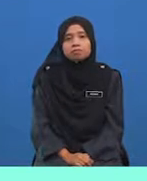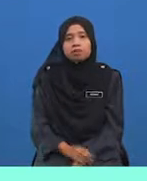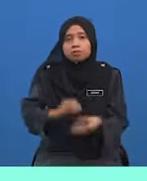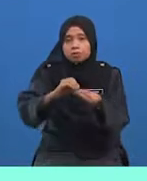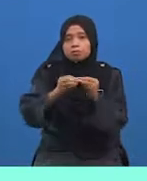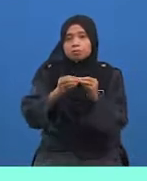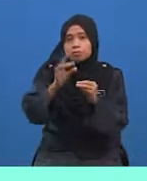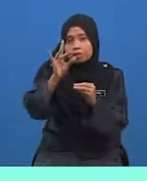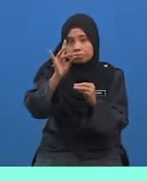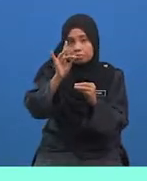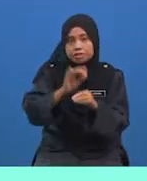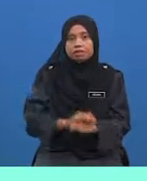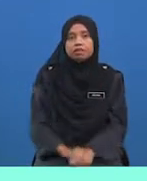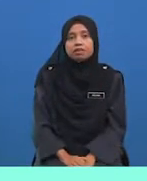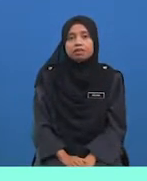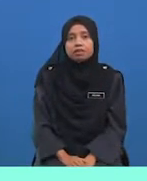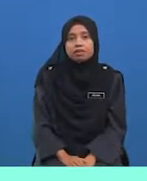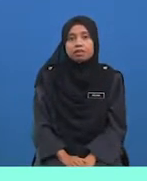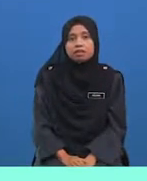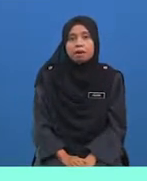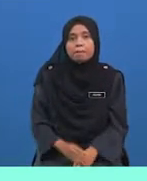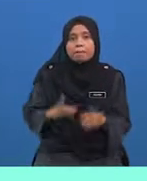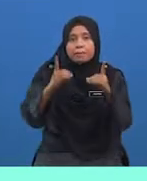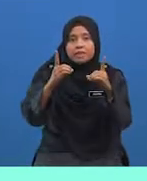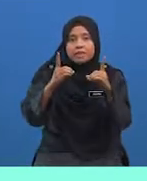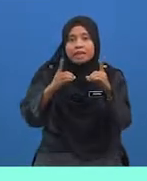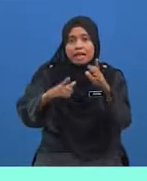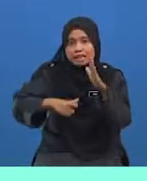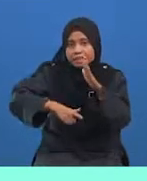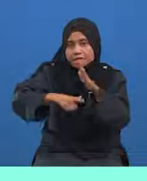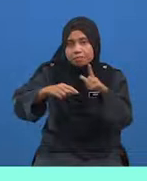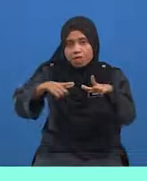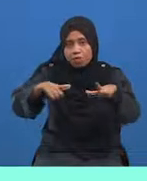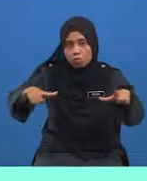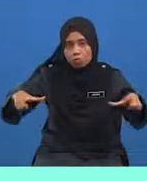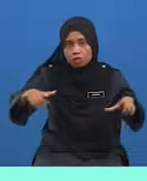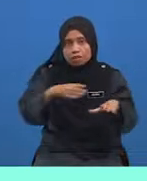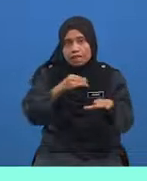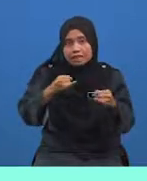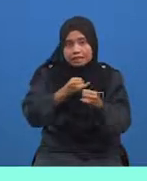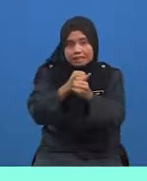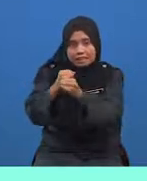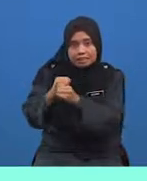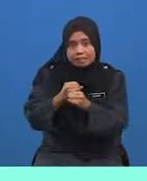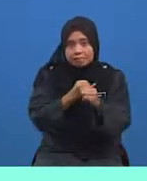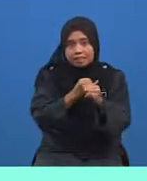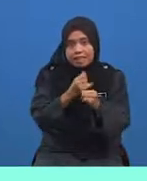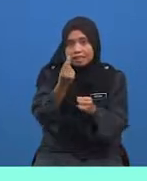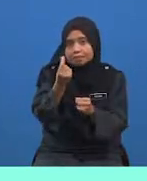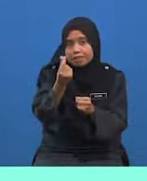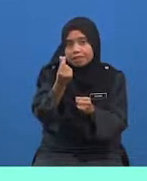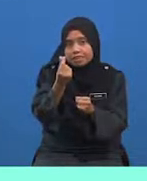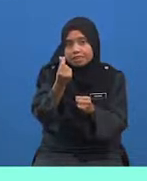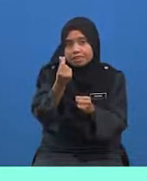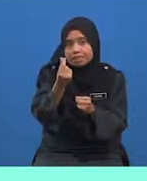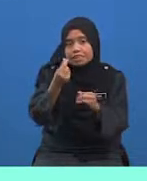Yang kelapan pula ialah peluang pendidikan lebih luas dan menjimatkan